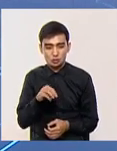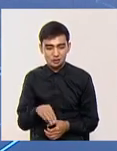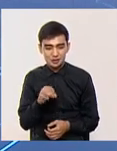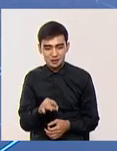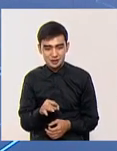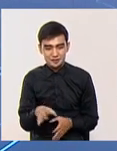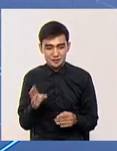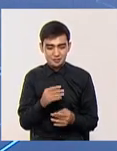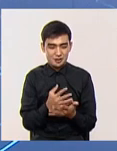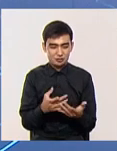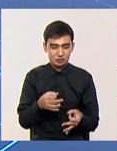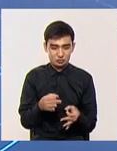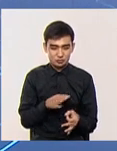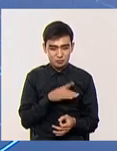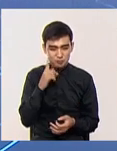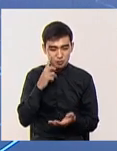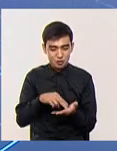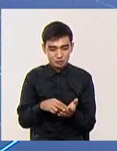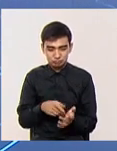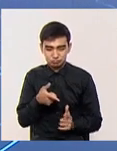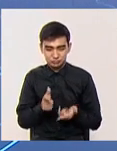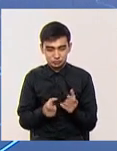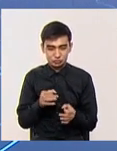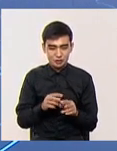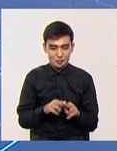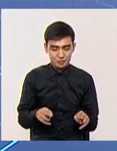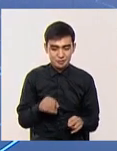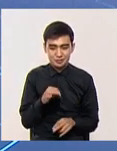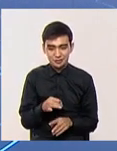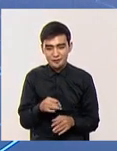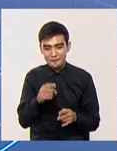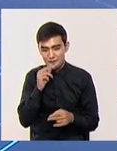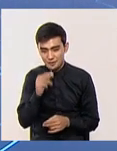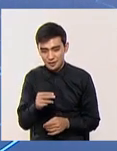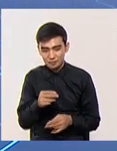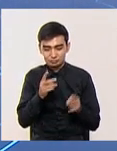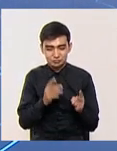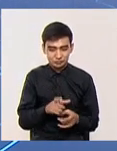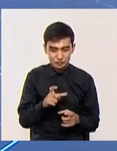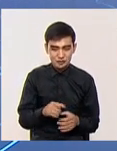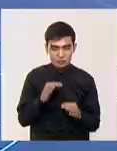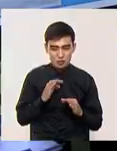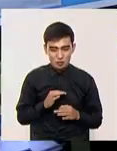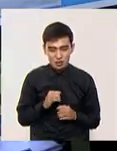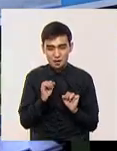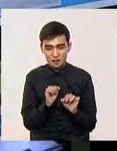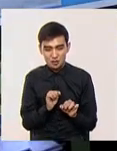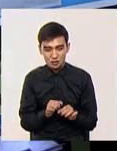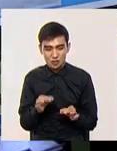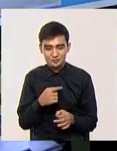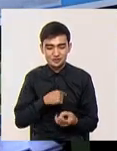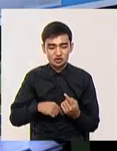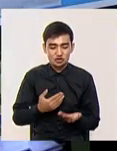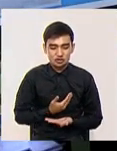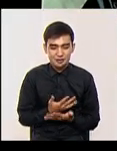разбирают запутанные дела. В проекте все как в настоящем суде. Обвиняемые, пострадавшие, прокуроры и адвокаты. В нашей жизни